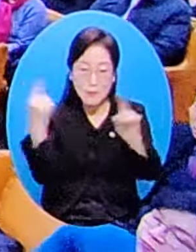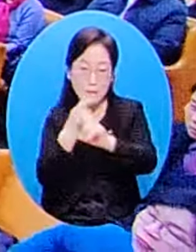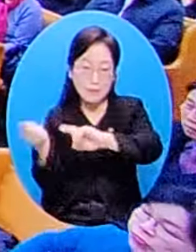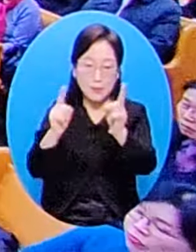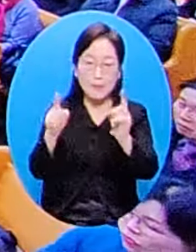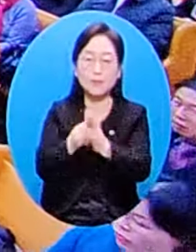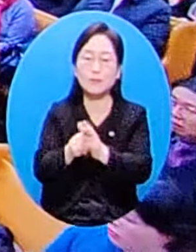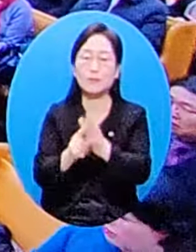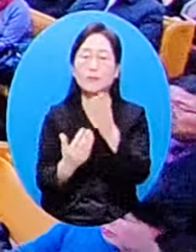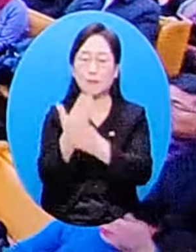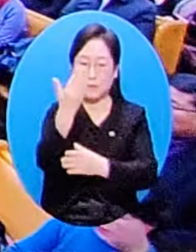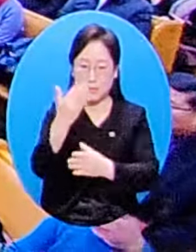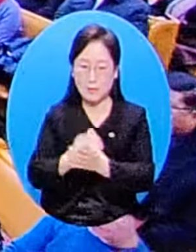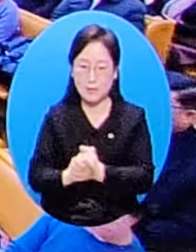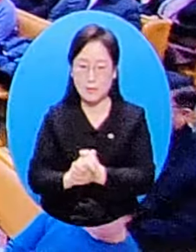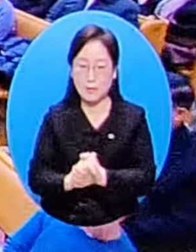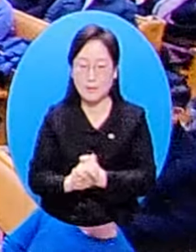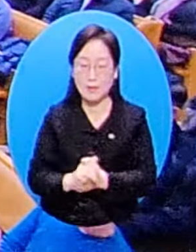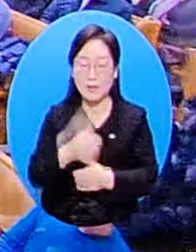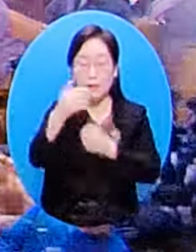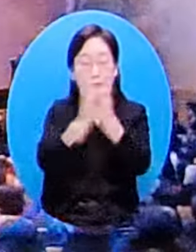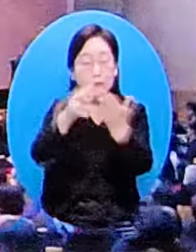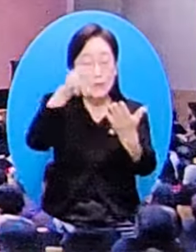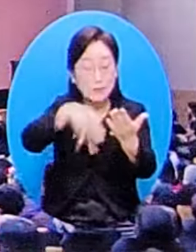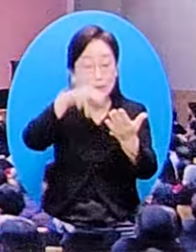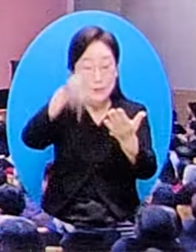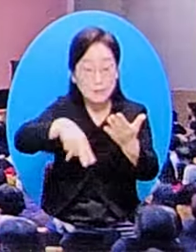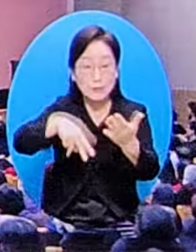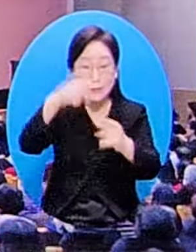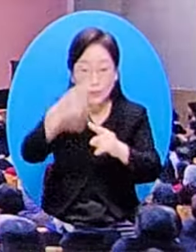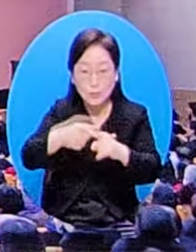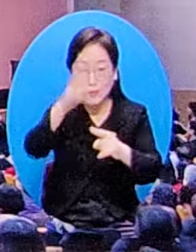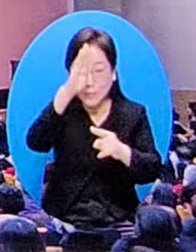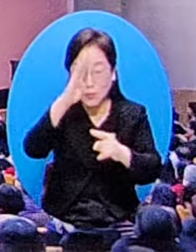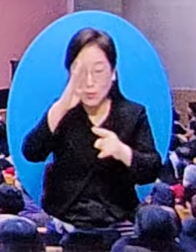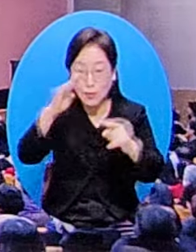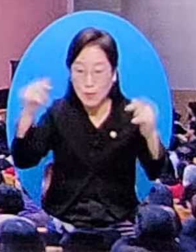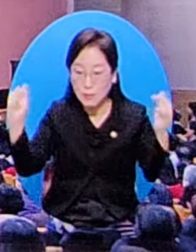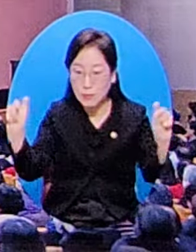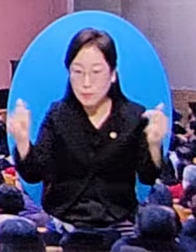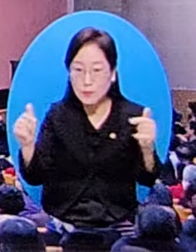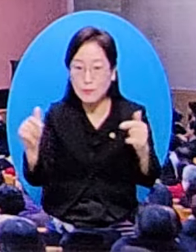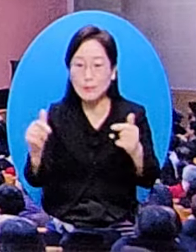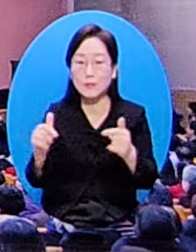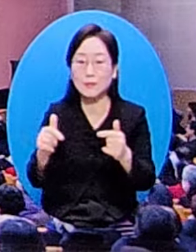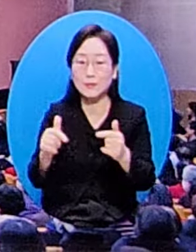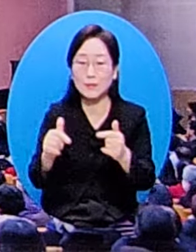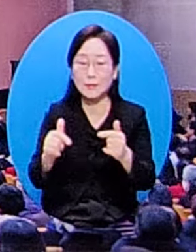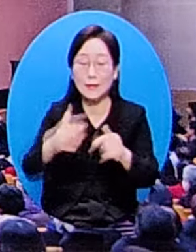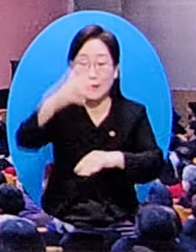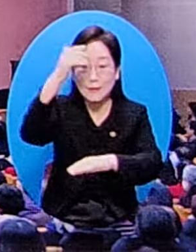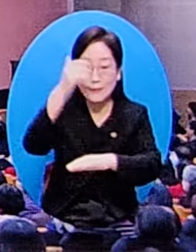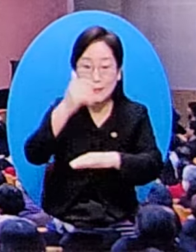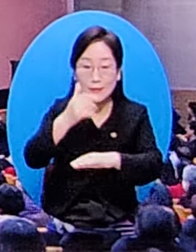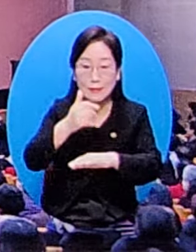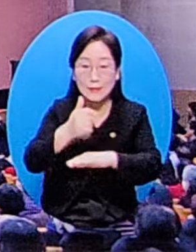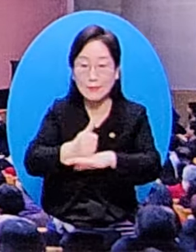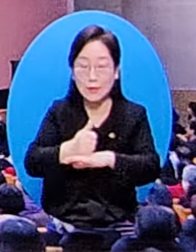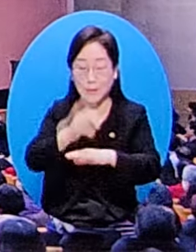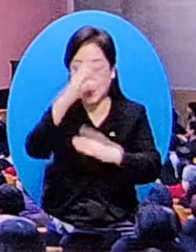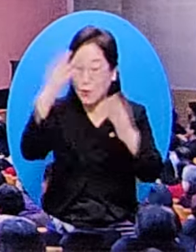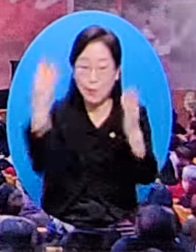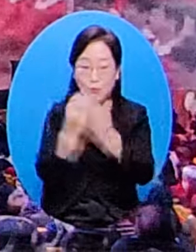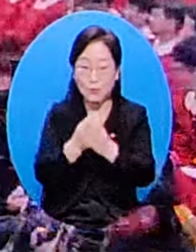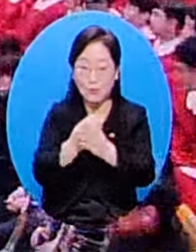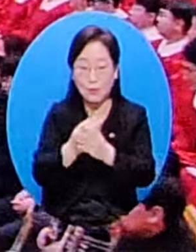된다고 말했습니다. 그래서 이 성경을 읽다 보면 병이 점점 호전되어지고 나중에 병이 증세가